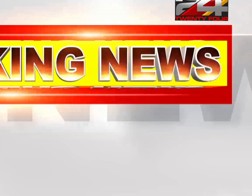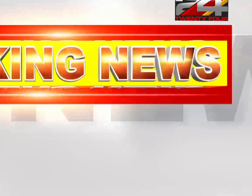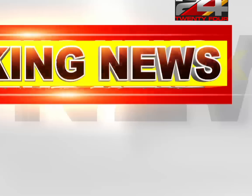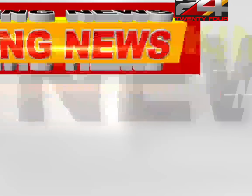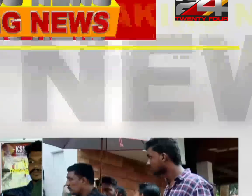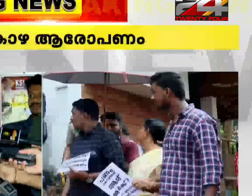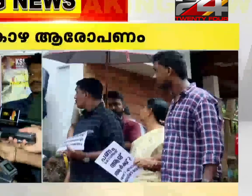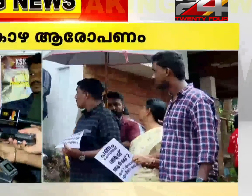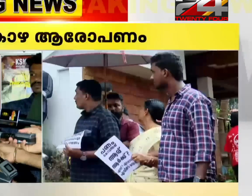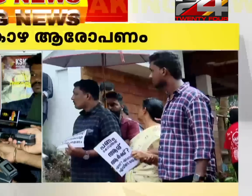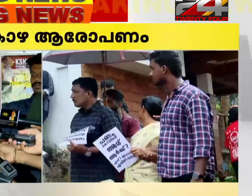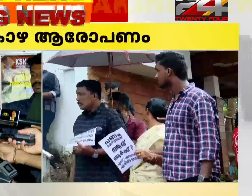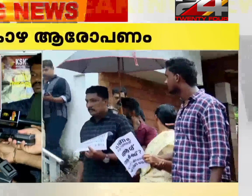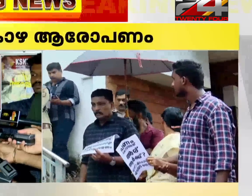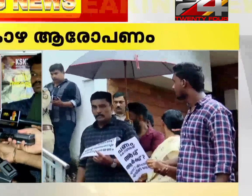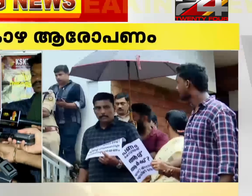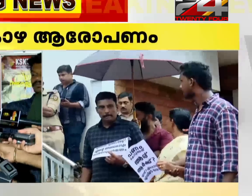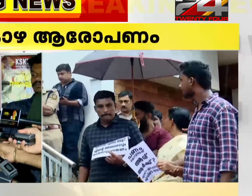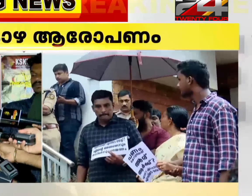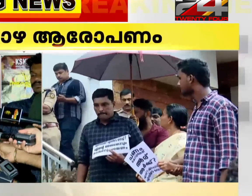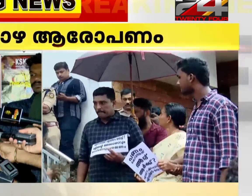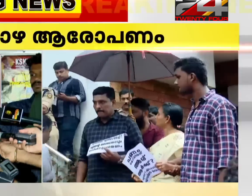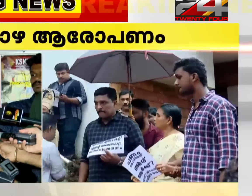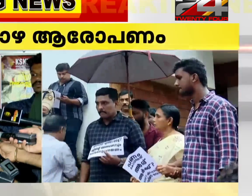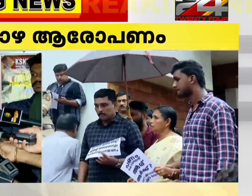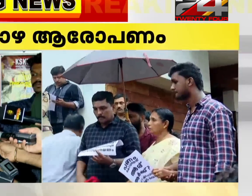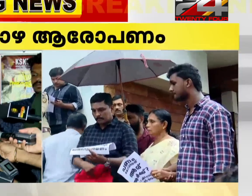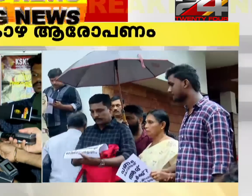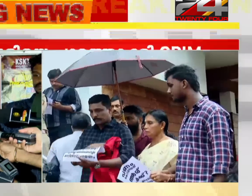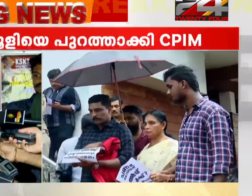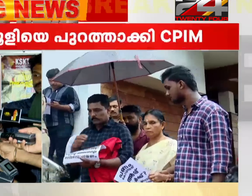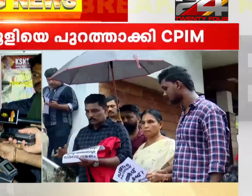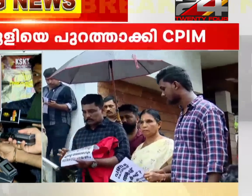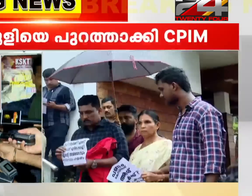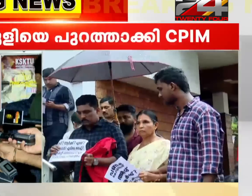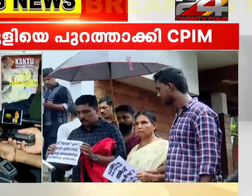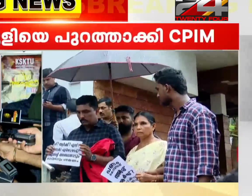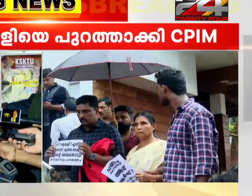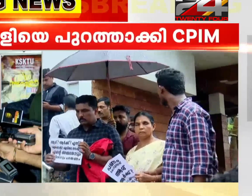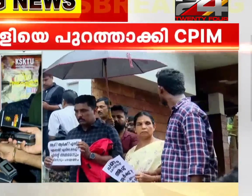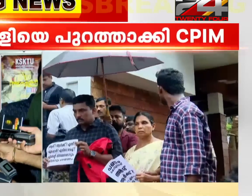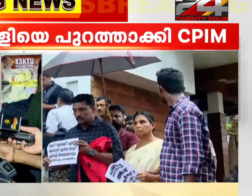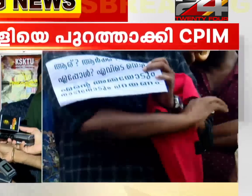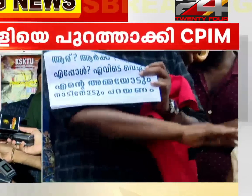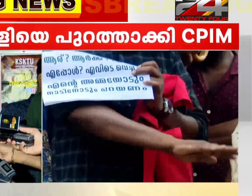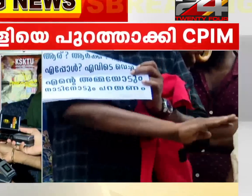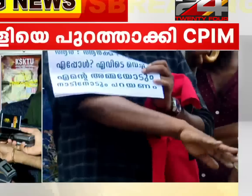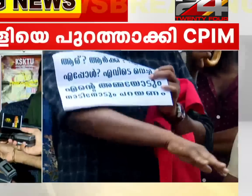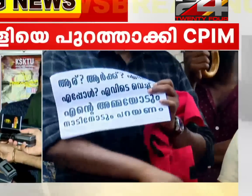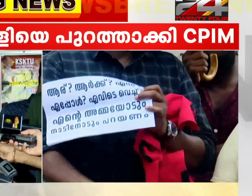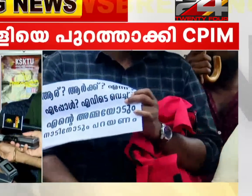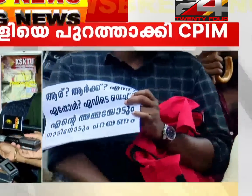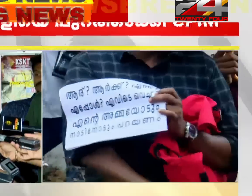കോലാഹലങ്ങൾക്ക് പോലെയൊന്നല്ല. എല്ലാ കാര്യങ്ങളും ഞങ്ങൾ ഏകകണ്ഠമായി ഏകമനസ്സാലെ കൈക്കൊണ്ടിട്ടുള്ള